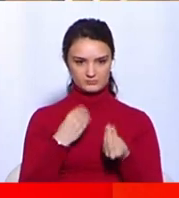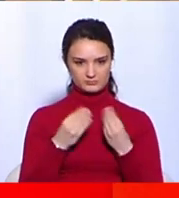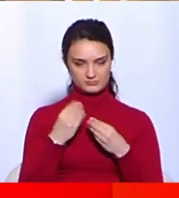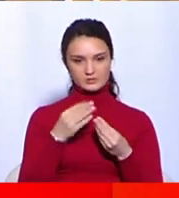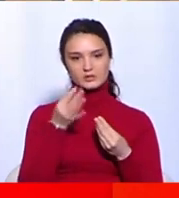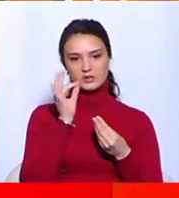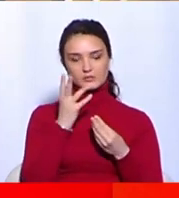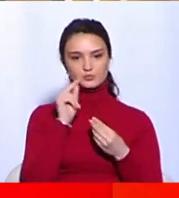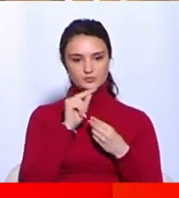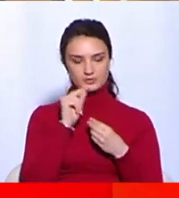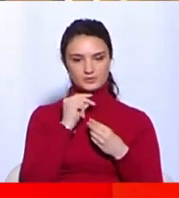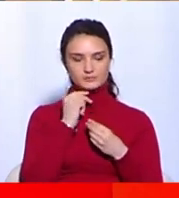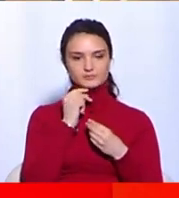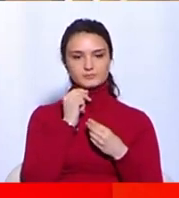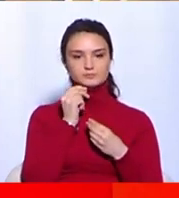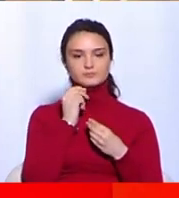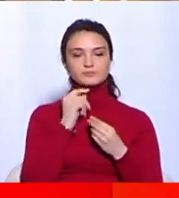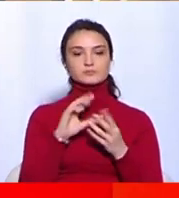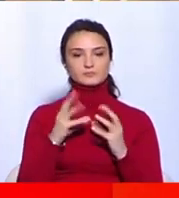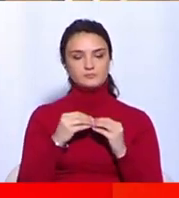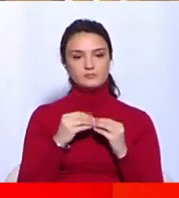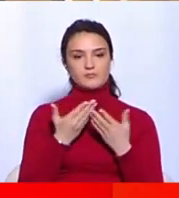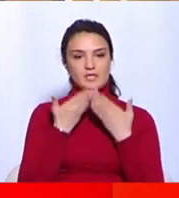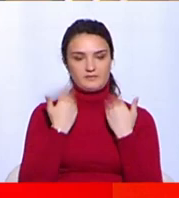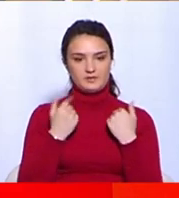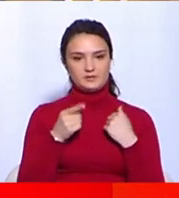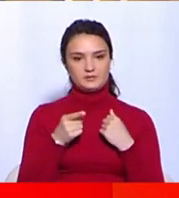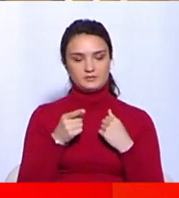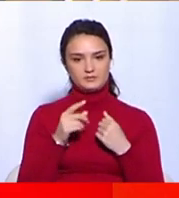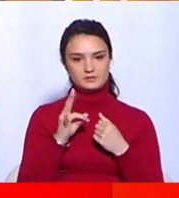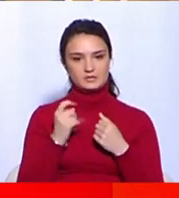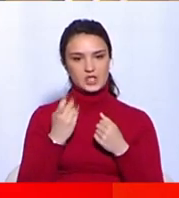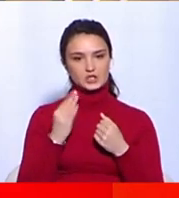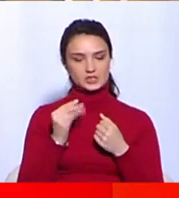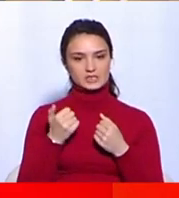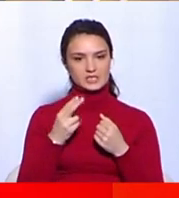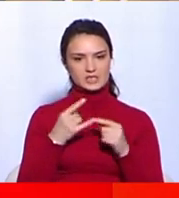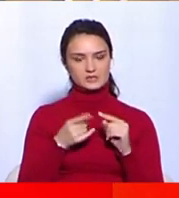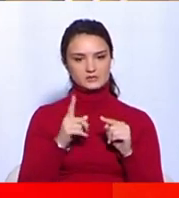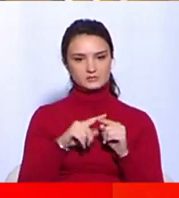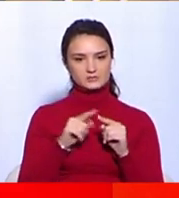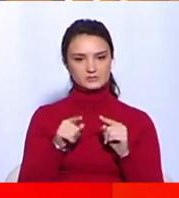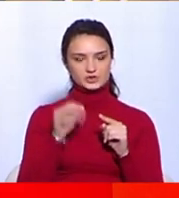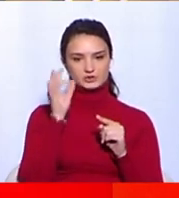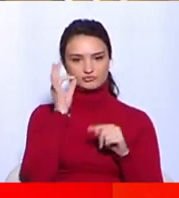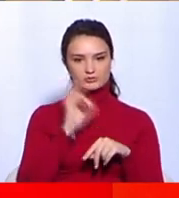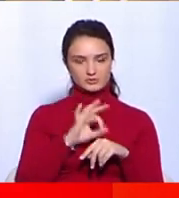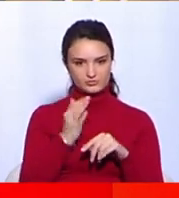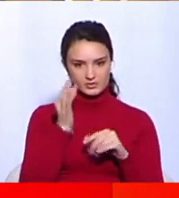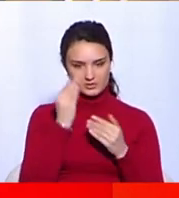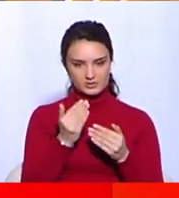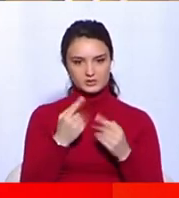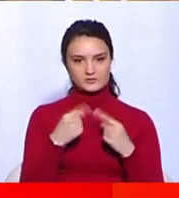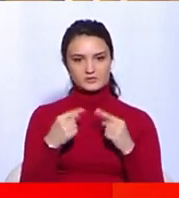იქნება, ყავის თუ ჩაის სახით. ზოგადად ადვილად შეთვისებადი ნახშირწყლები. ამ შემთხვევაში არის შაქარი,